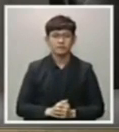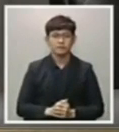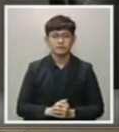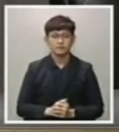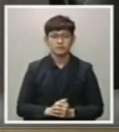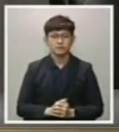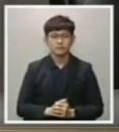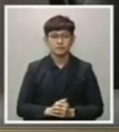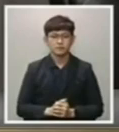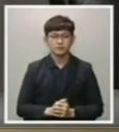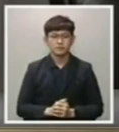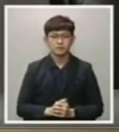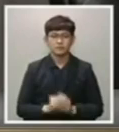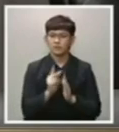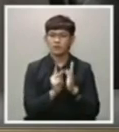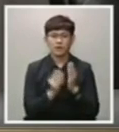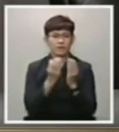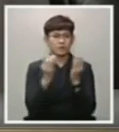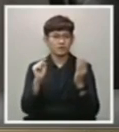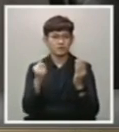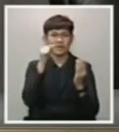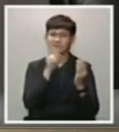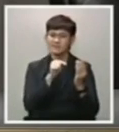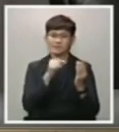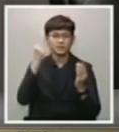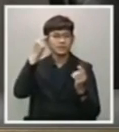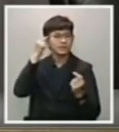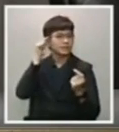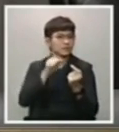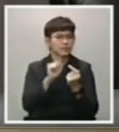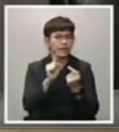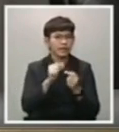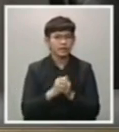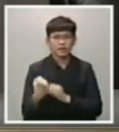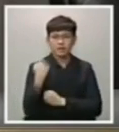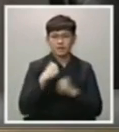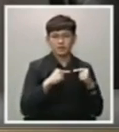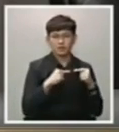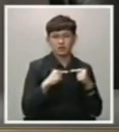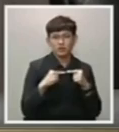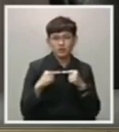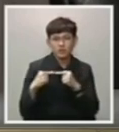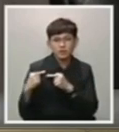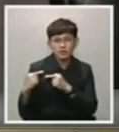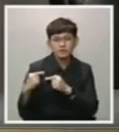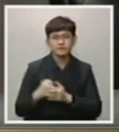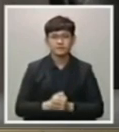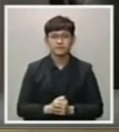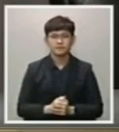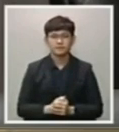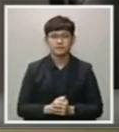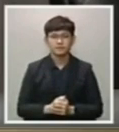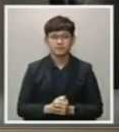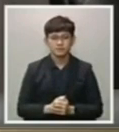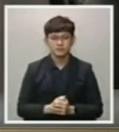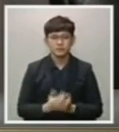กให้สร้างกลไกในรัฐธรรมนูญฉบับใหม่เพื่อมุ่งสืบทอดอำนาจของตนเองปล่อยให้มีการทุ